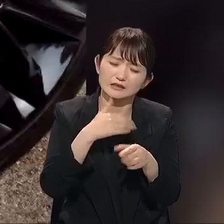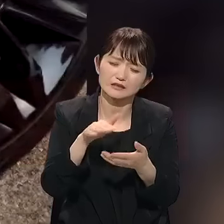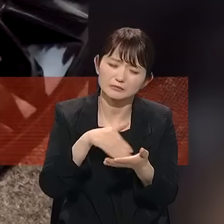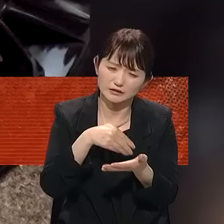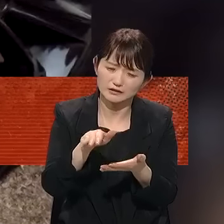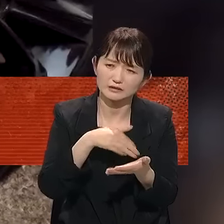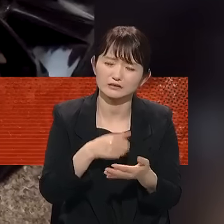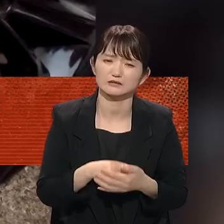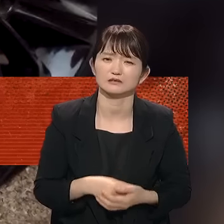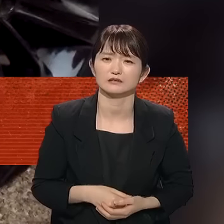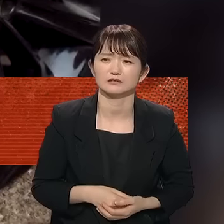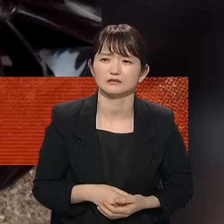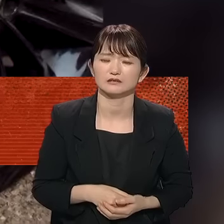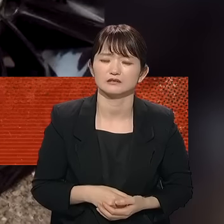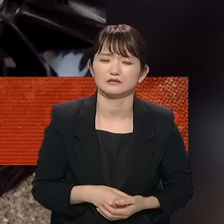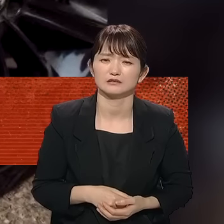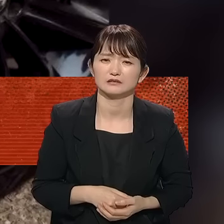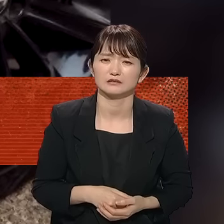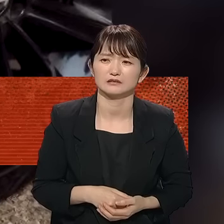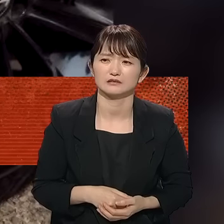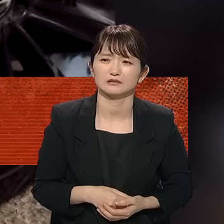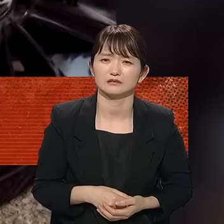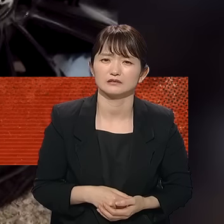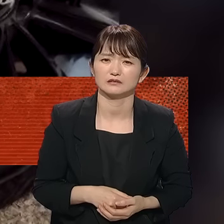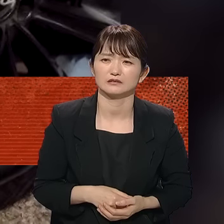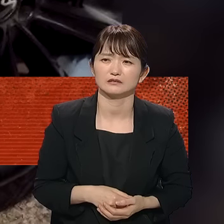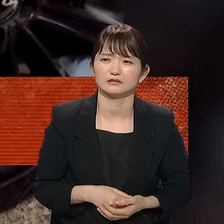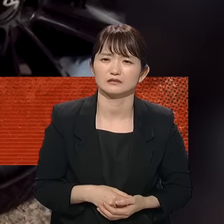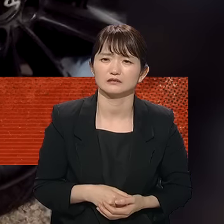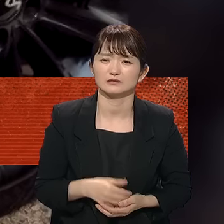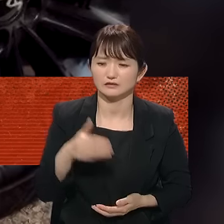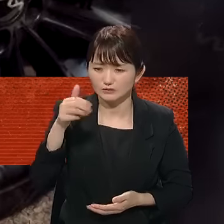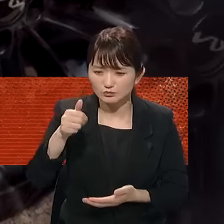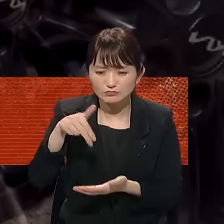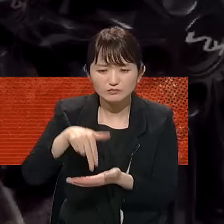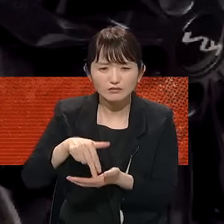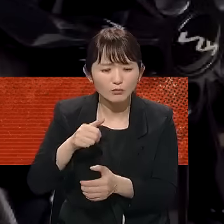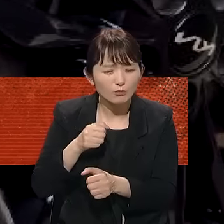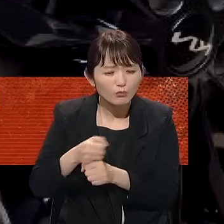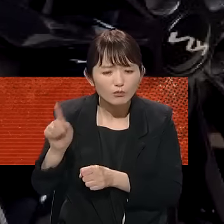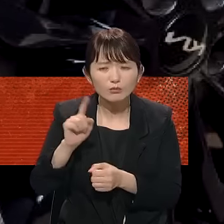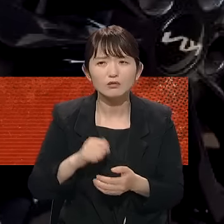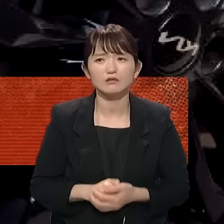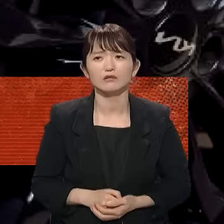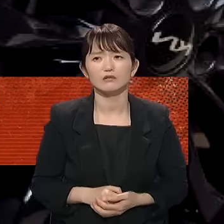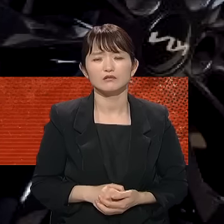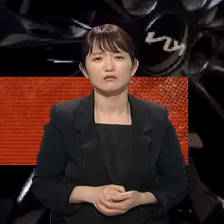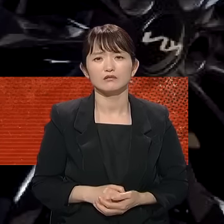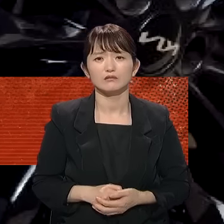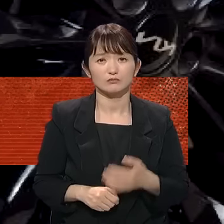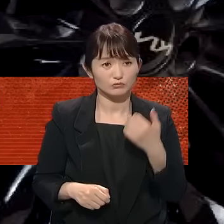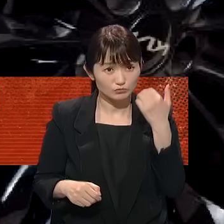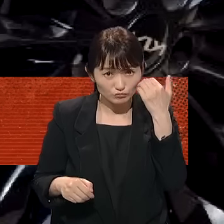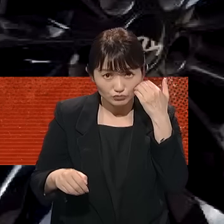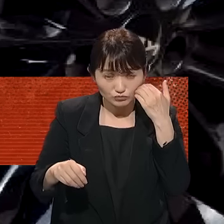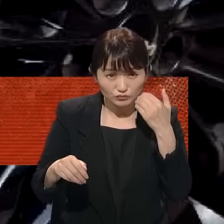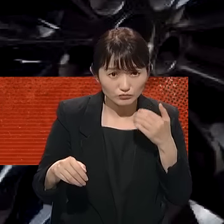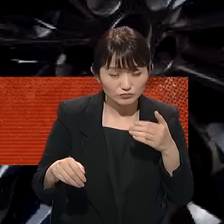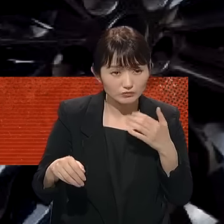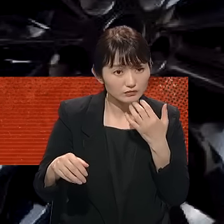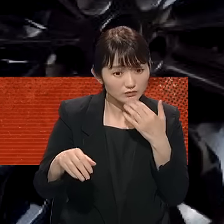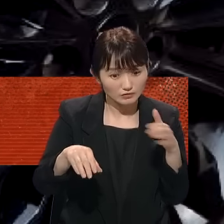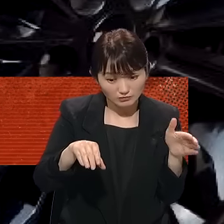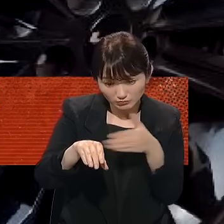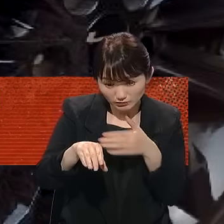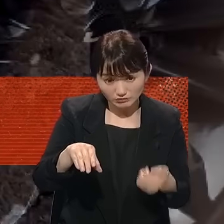걸로 칠해놓은 겁니다. 근데 이제 이 제보자 입장에서 되게 황당한 게 아니 근데 페인트를 누가 갖고 다니나요? 저 한밤중에